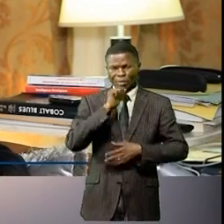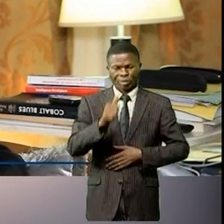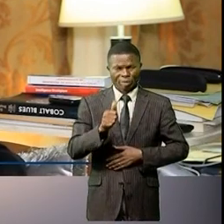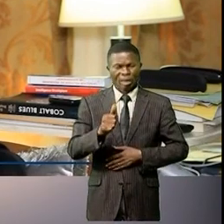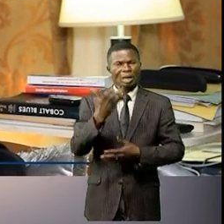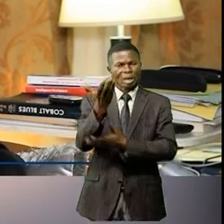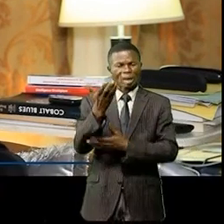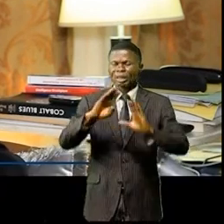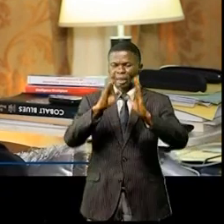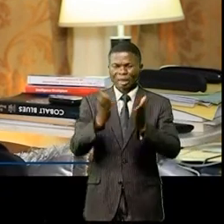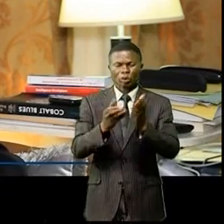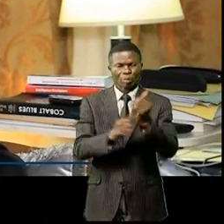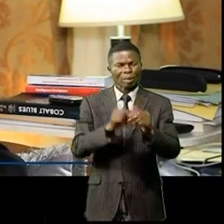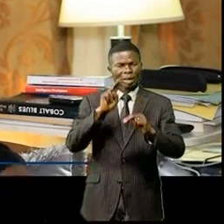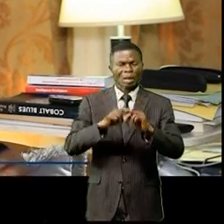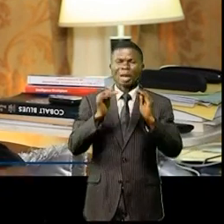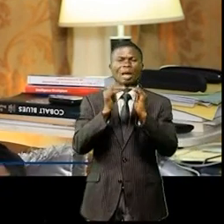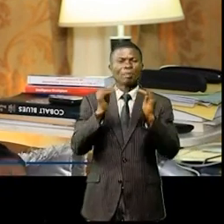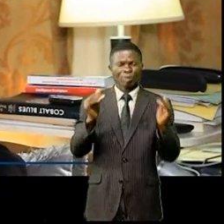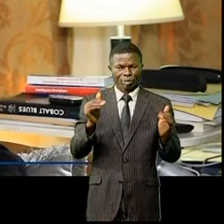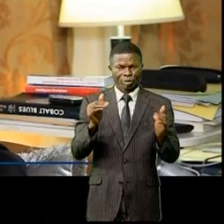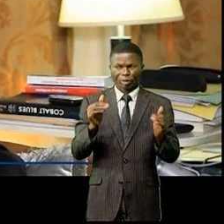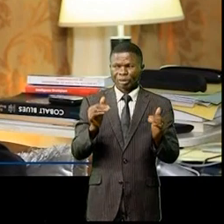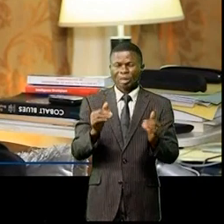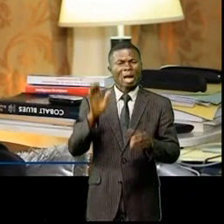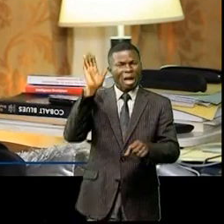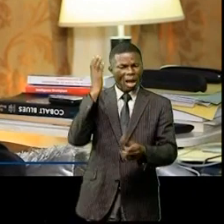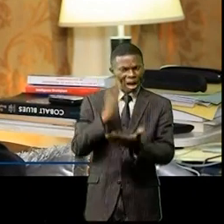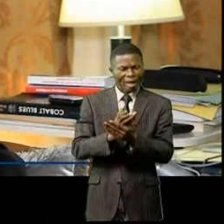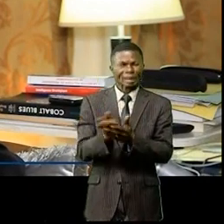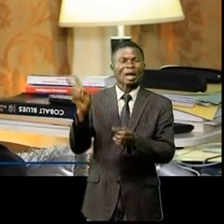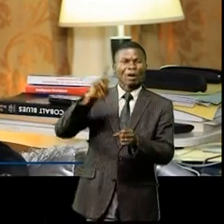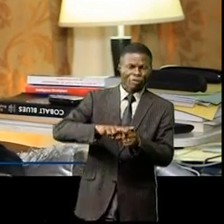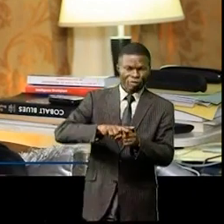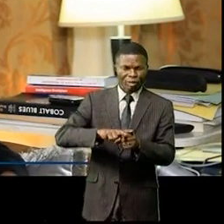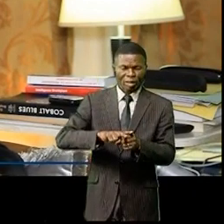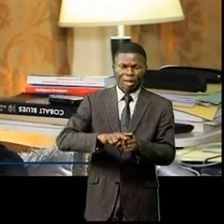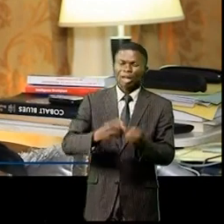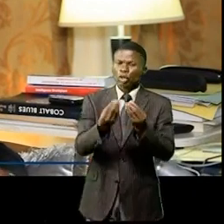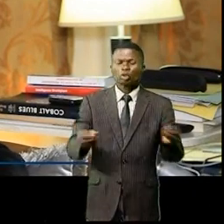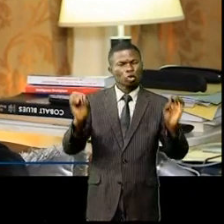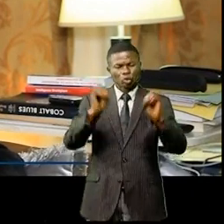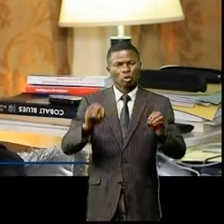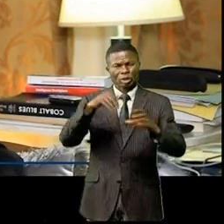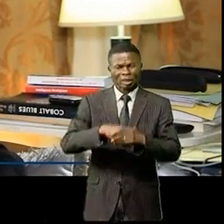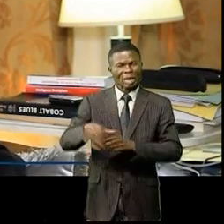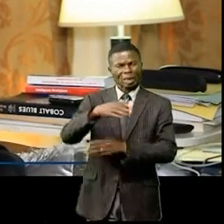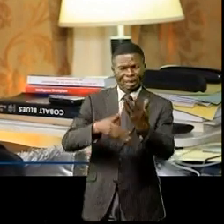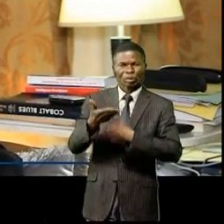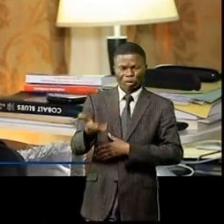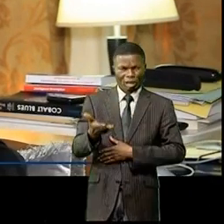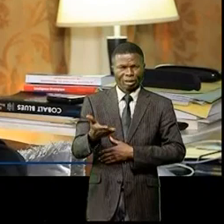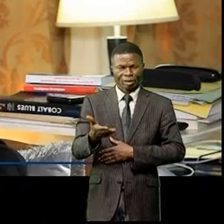appelle à l'apaisement. Éviter de multiplier les violences parce que finalement nous n'aurons aucune solution définitive à ce